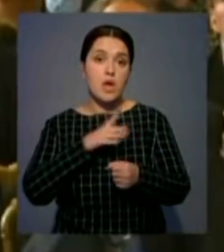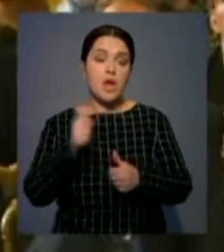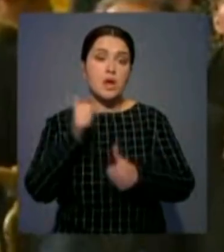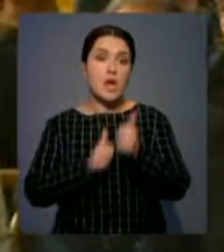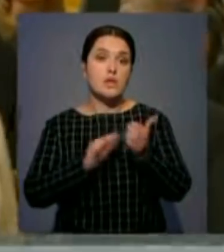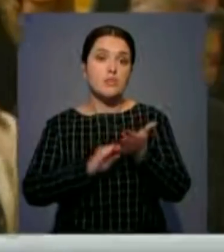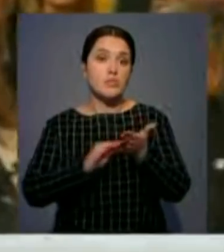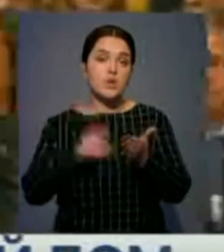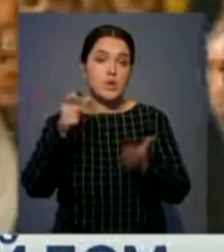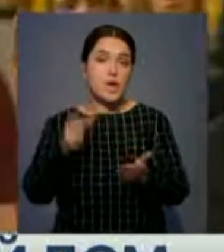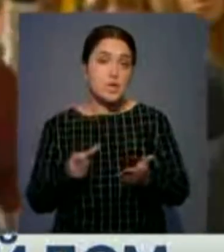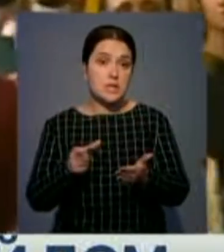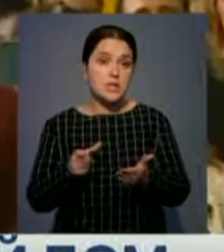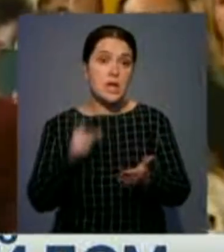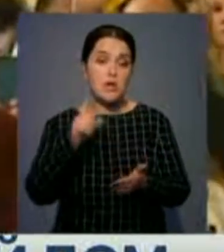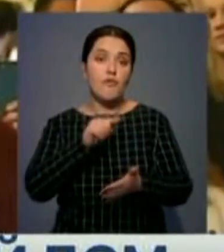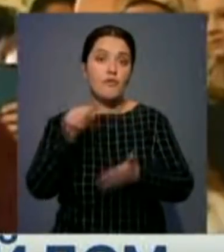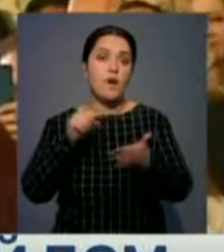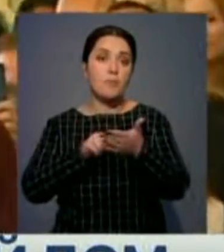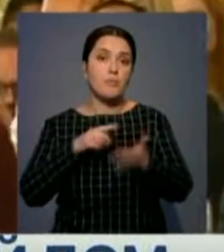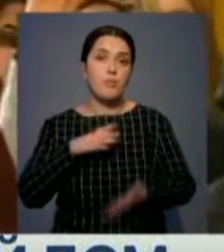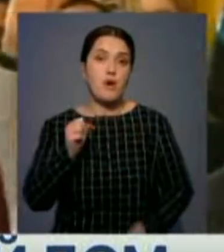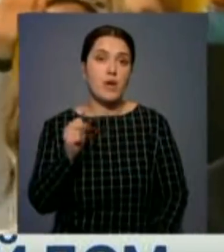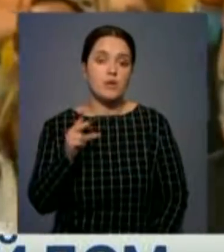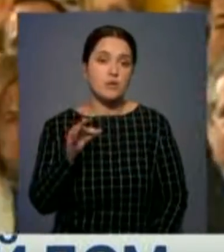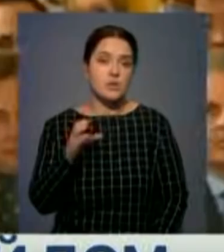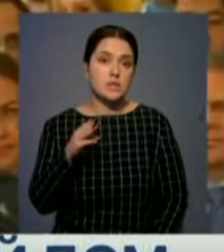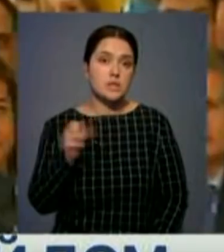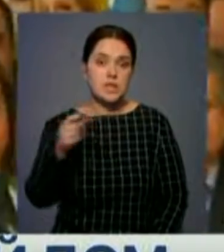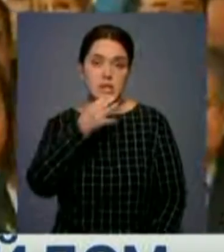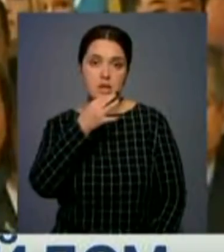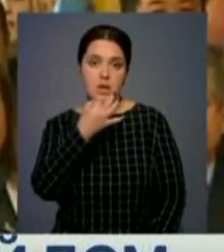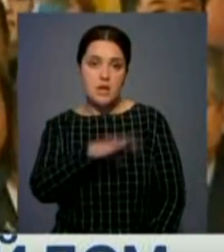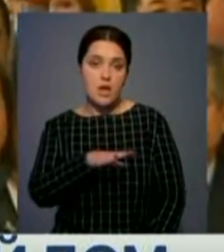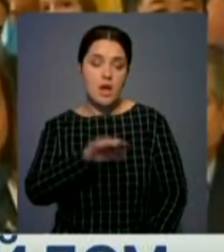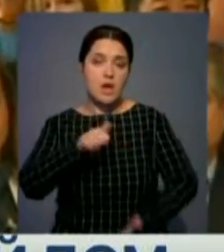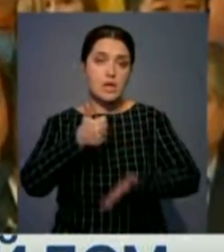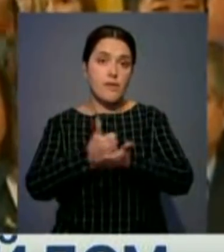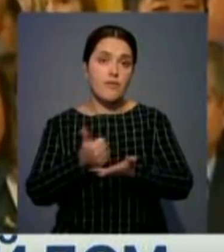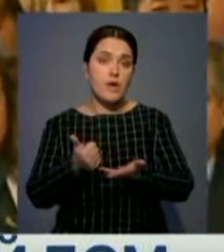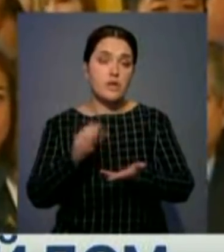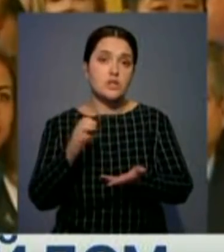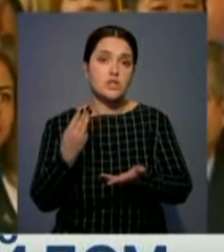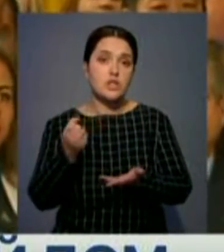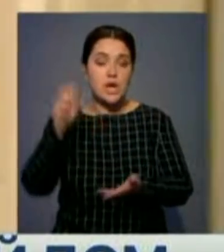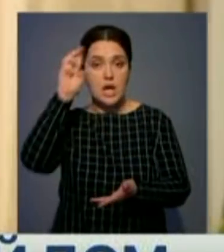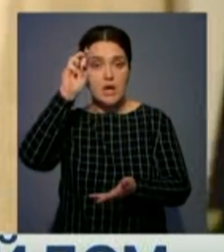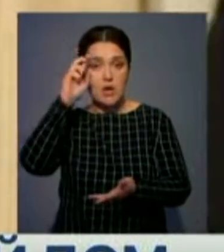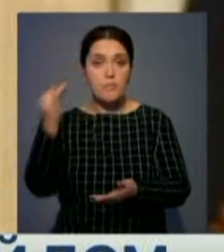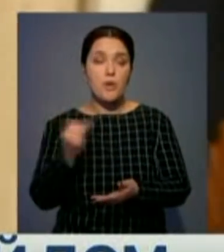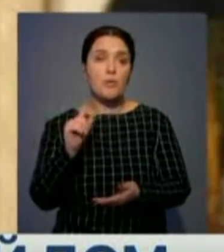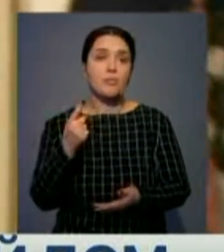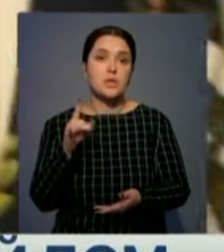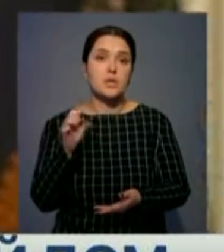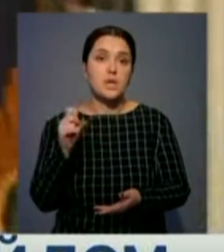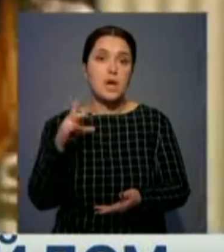каждом журналисте. Вопросы, которые задавал Джим Акоста, пришлись не по нраву президенту США. Репортер поинтересовался, почему